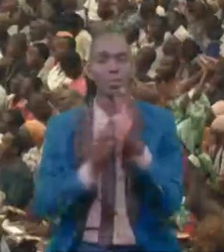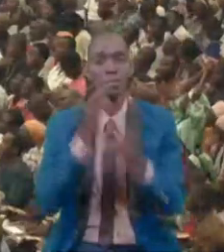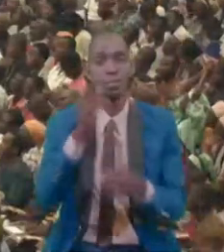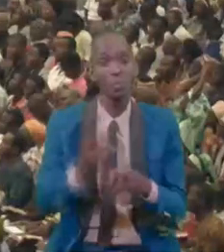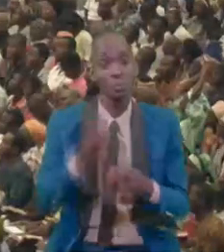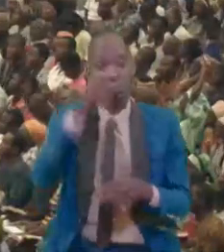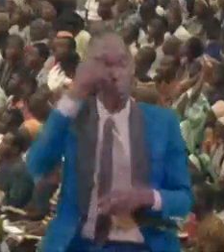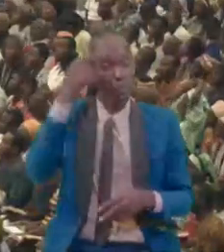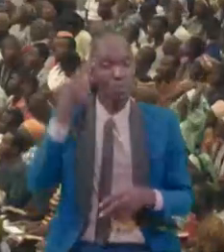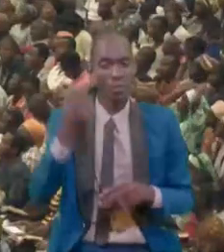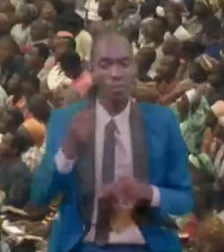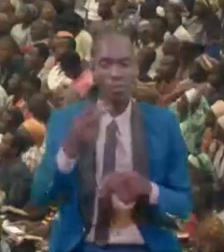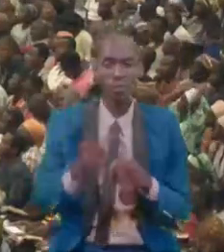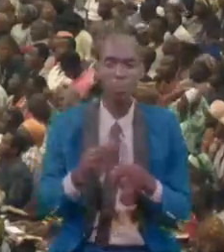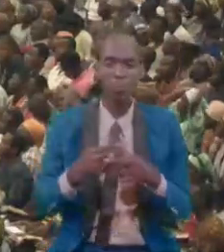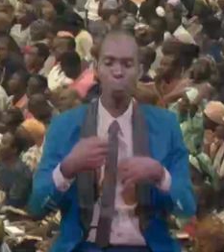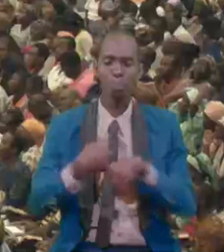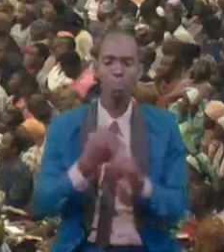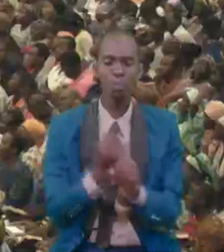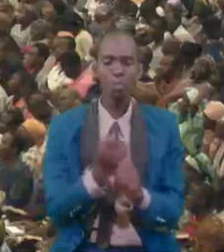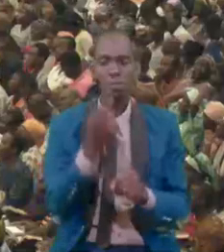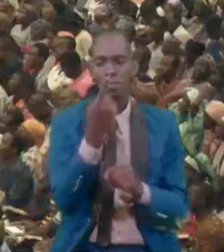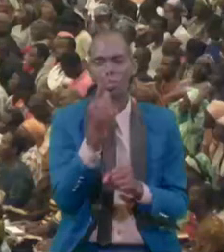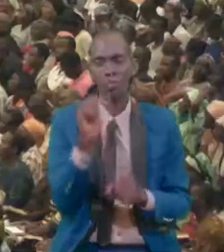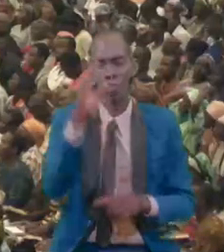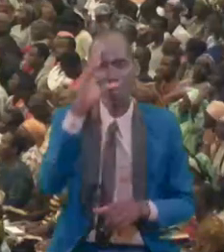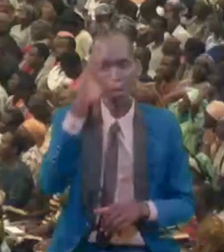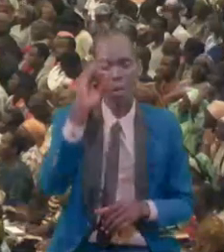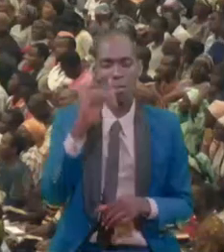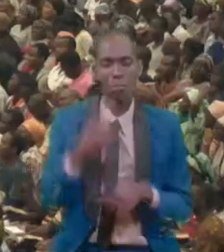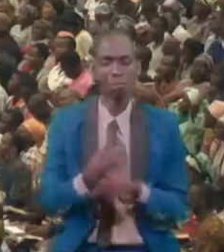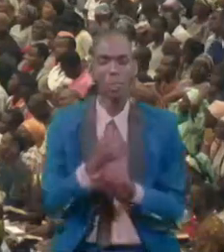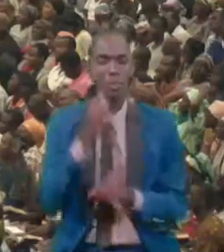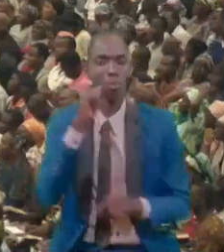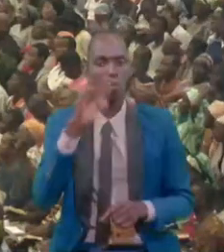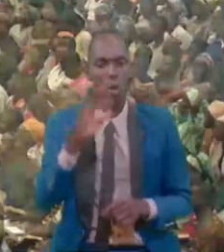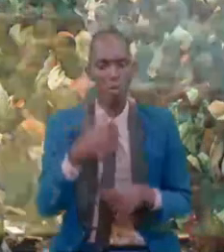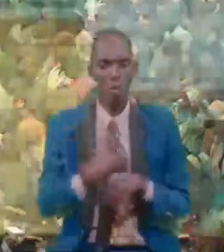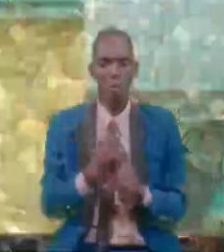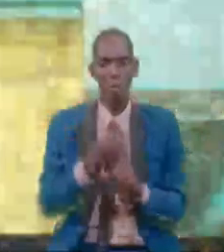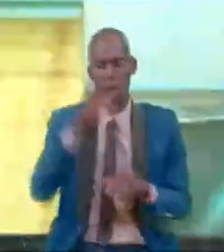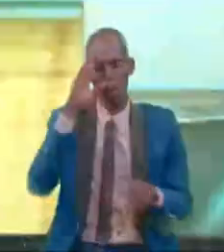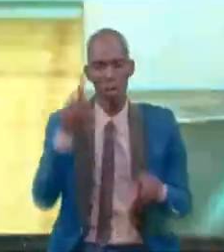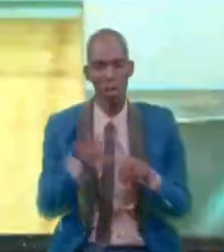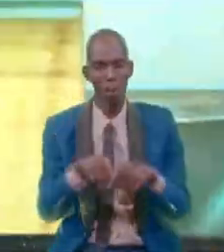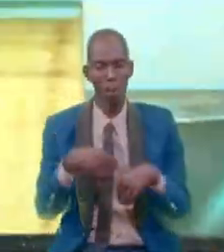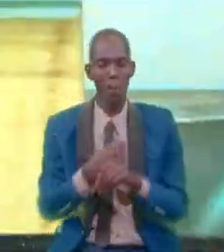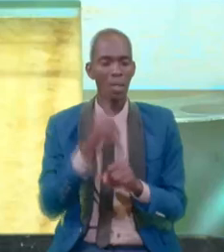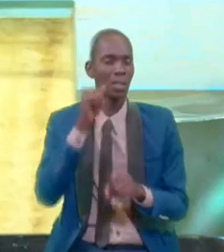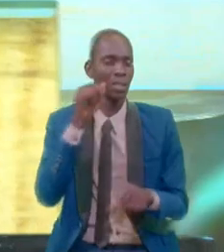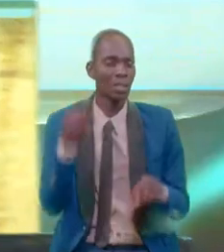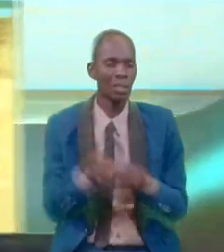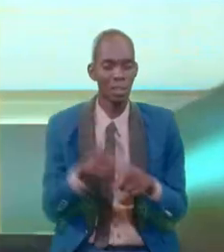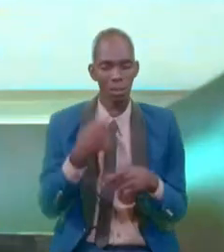Jésus parce que le nom a raffermi l'homme, la femme, le frère, la